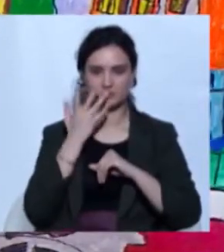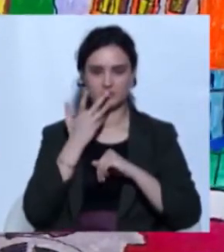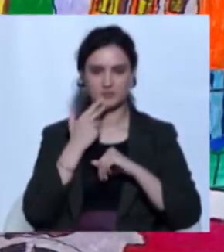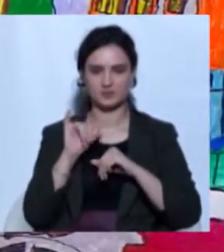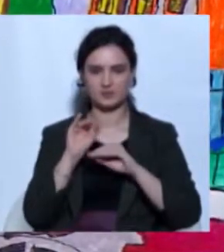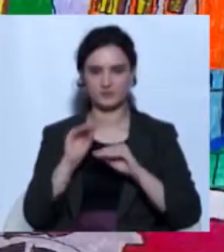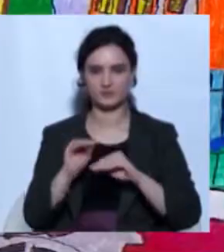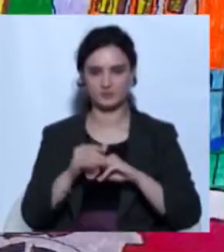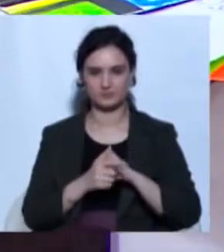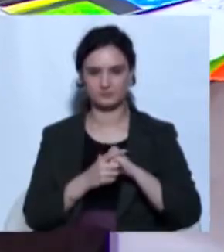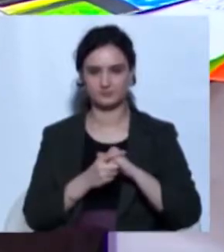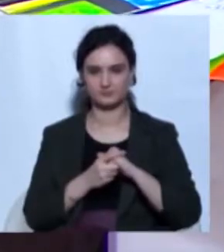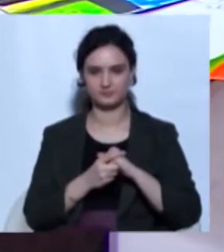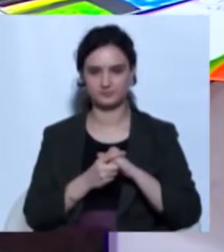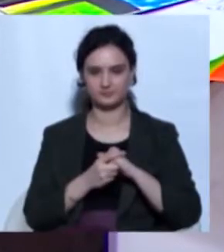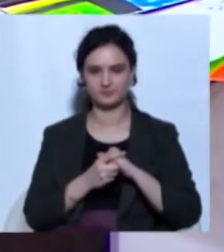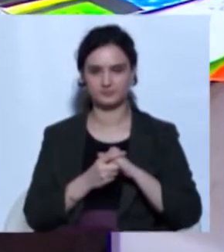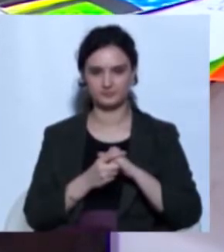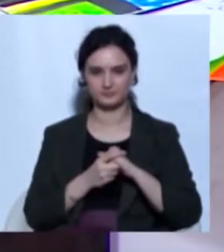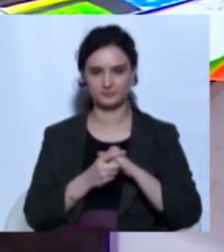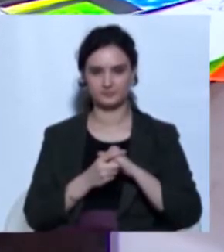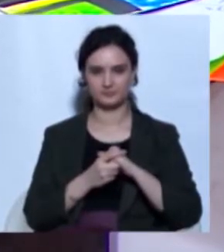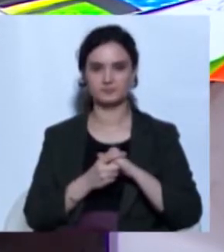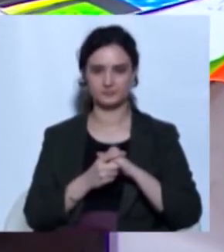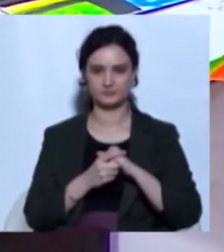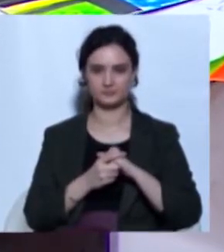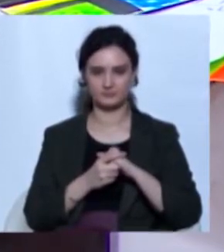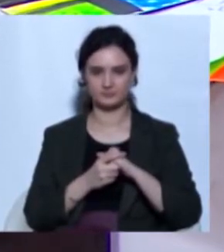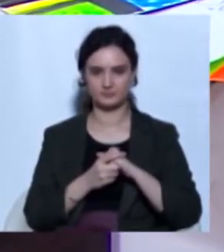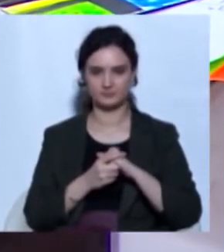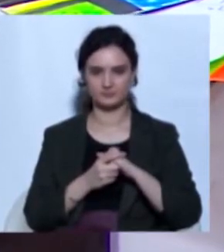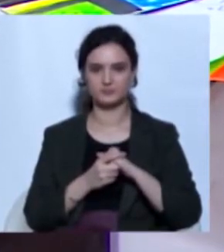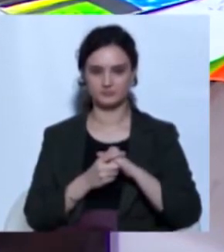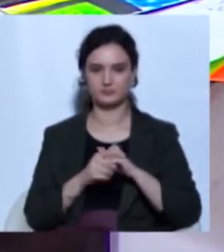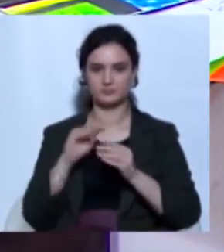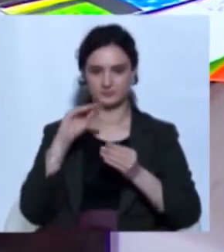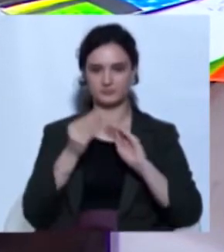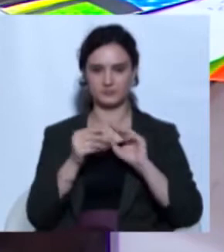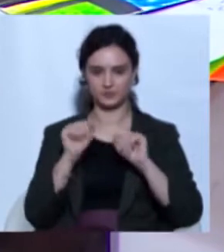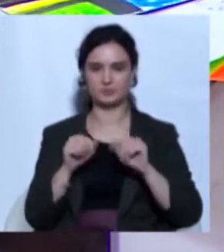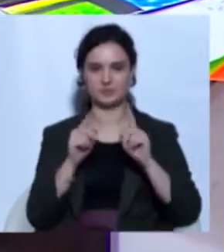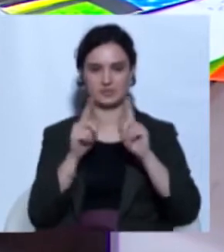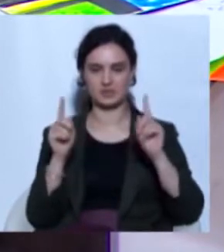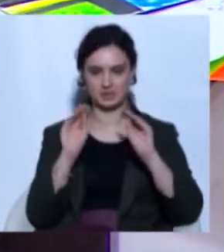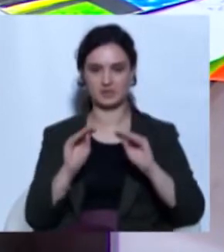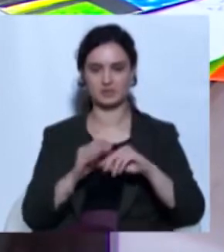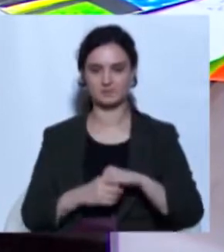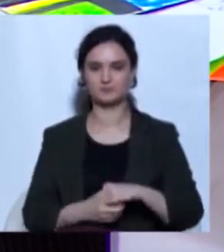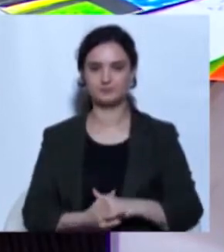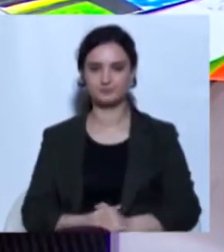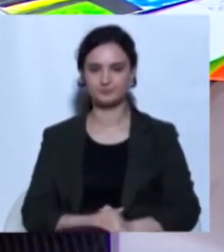იასამნისფერი რაზე დავდოთ? ნარინჯისფერზე, კი ბატონო, მაგრამ ესე ხო არ დავდოთ სიგანეზე?